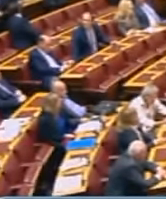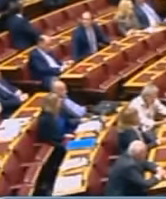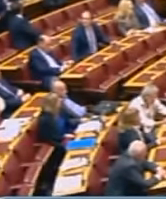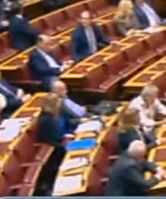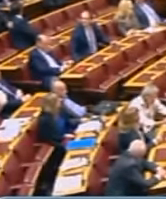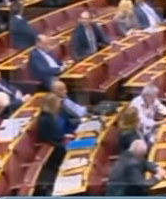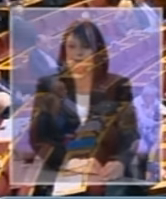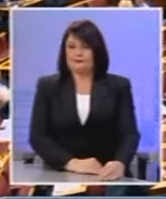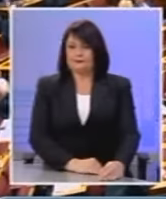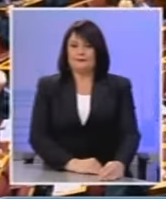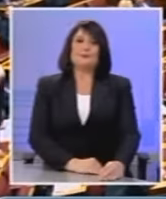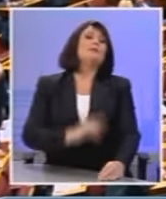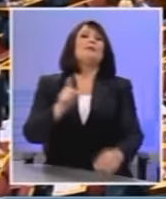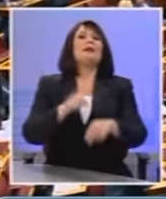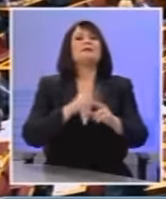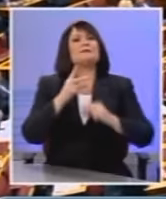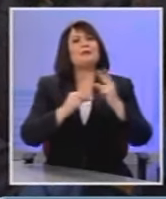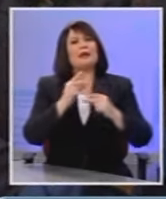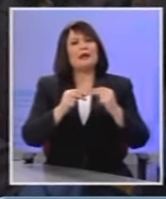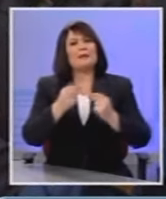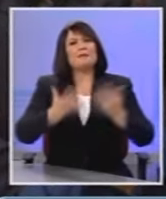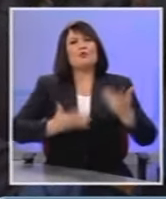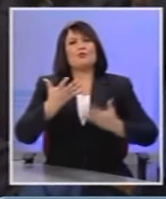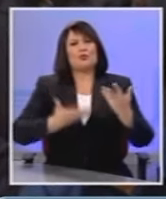Την ώρα που μιλάμε εμείς για έναν προϋπολογισμό.